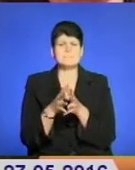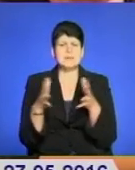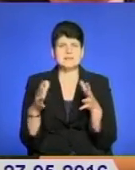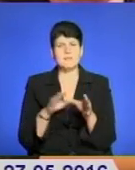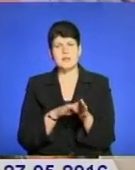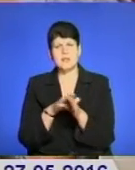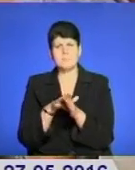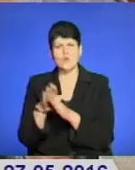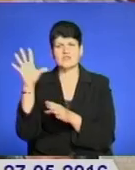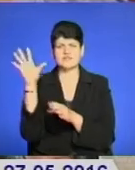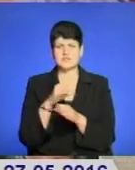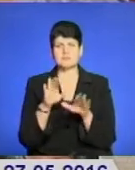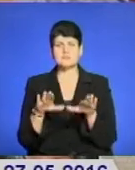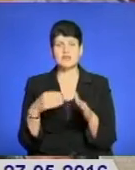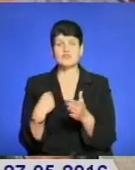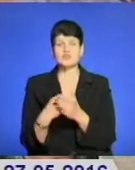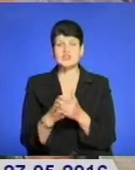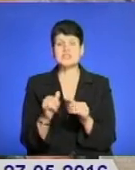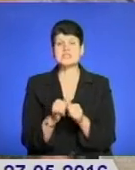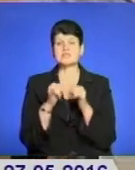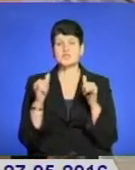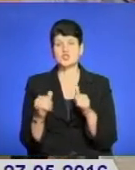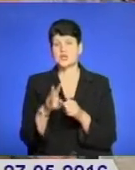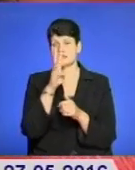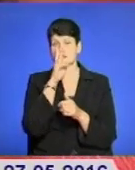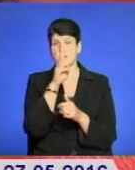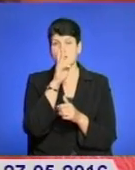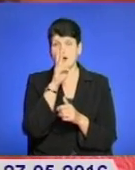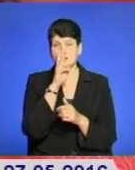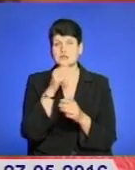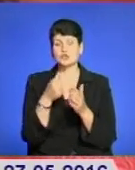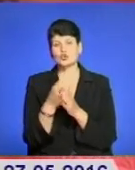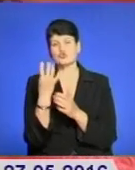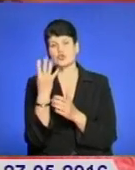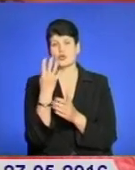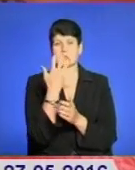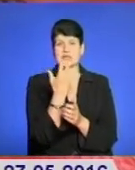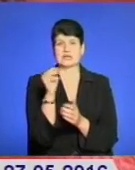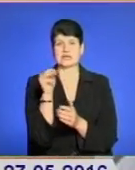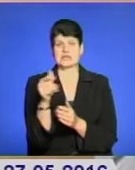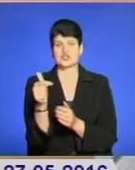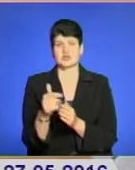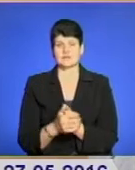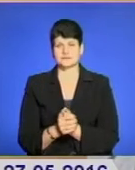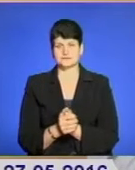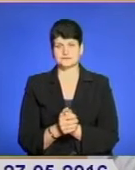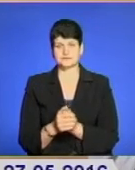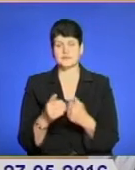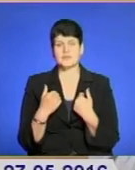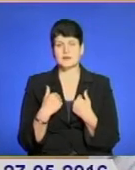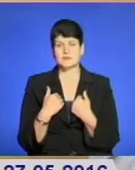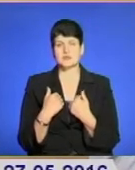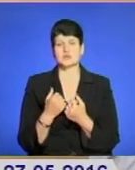наповнення усіх місцевих бюджетів та зростання середньої заробітної плати до 4-5 тисяч гривень. Ми вже тільки